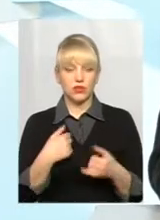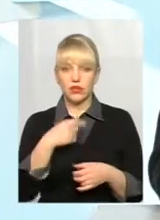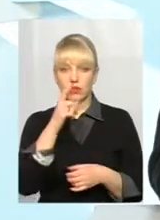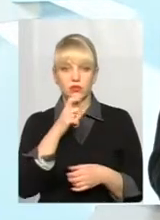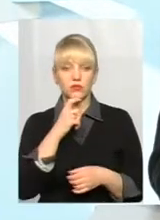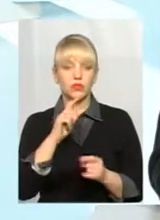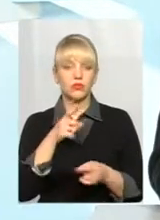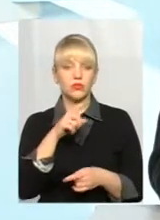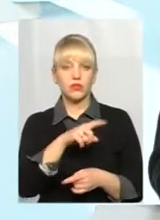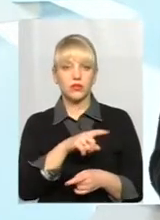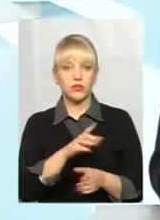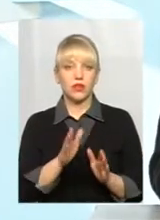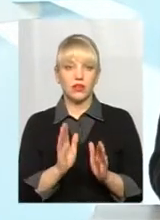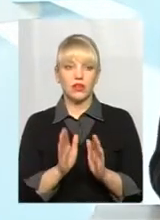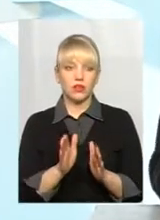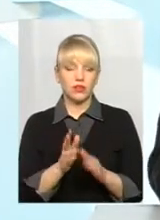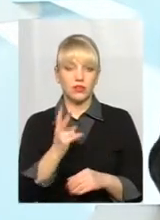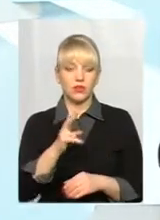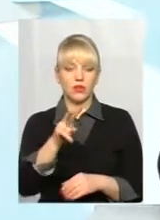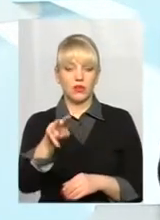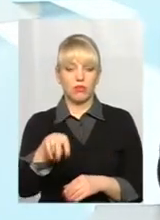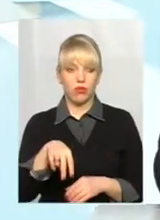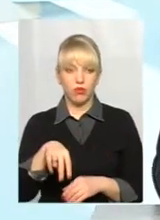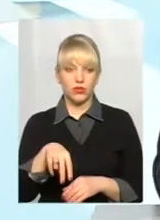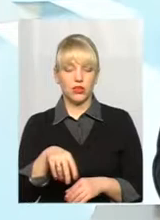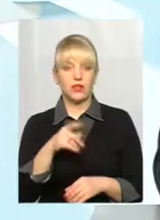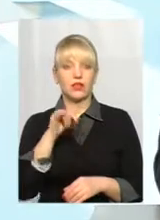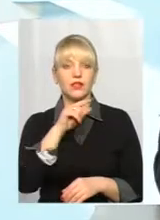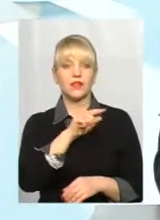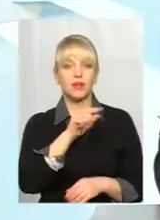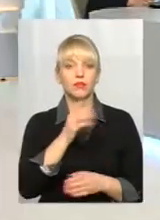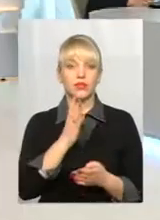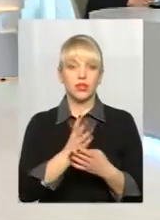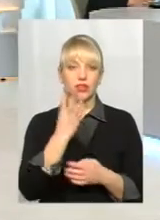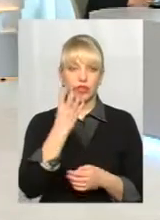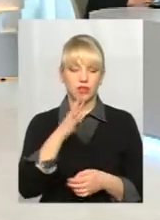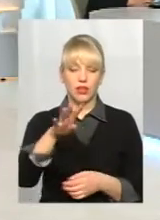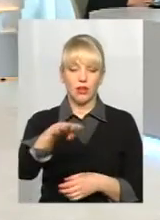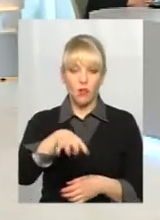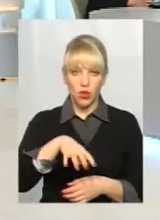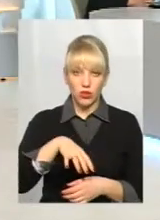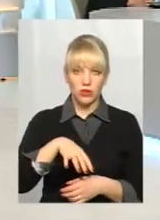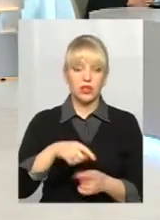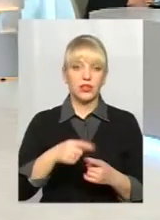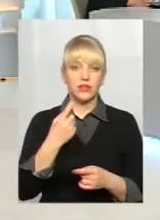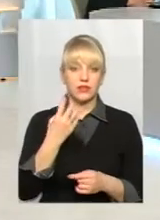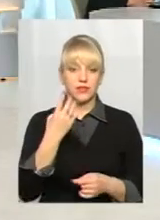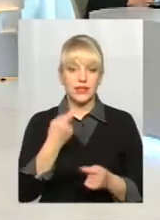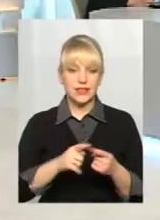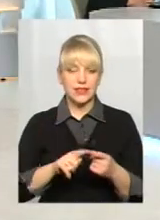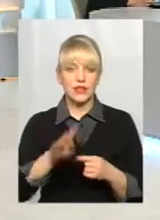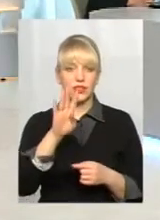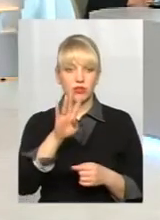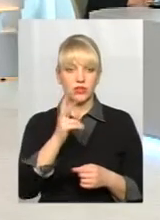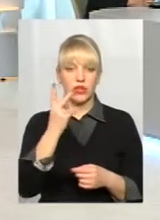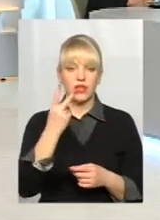там лише дві полоси в одну, там чотири смуги. Чотири полоси, так? І з цих чотирьох це означає дві